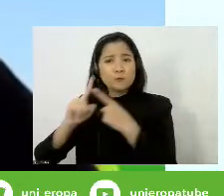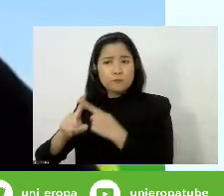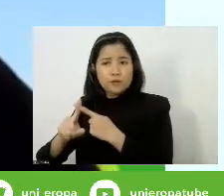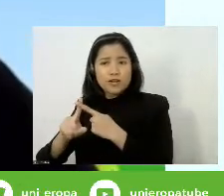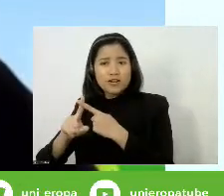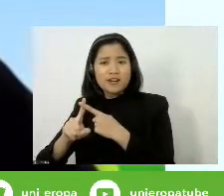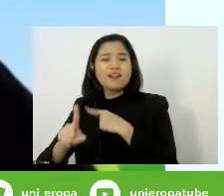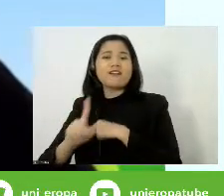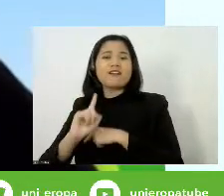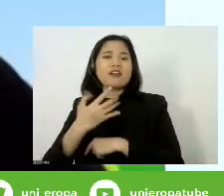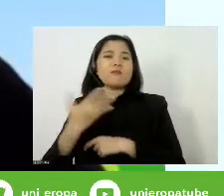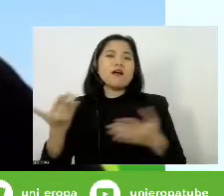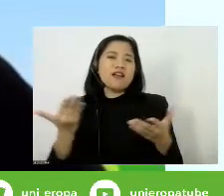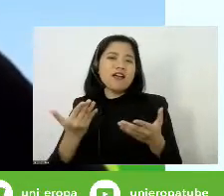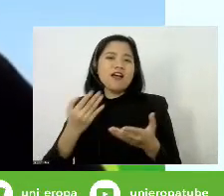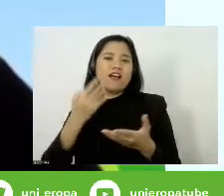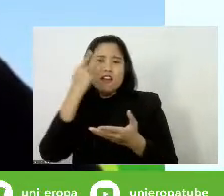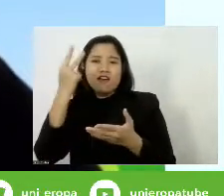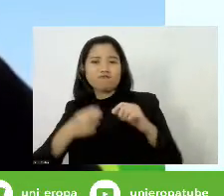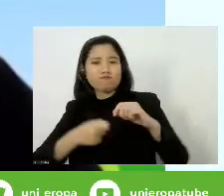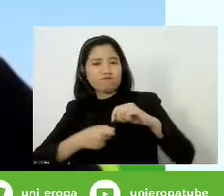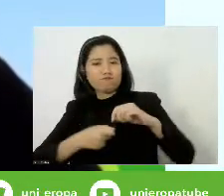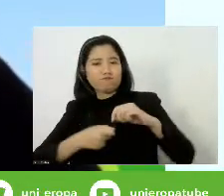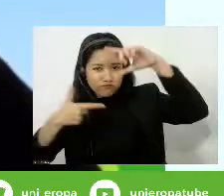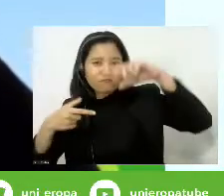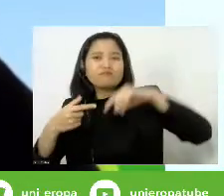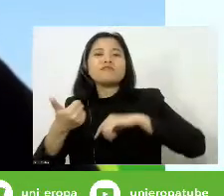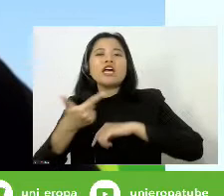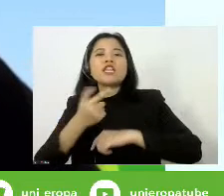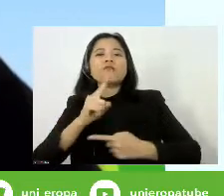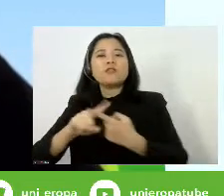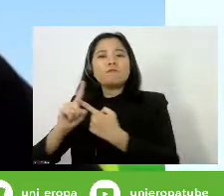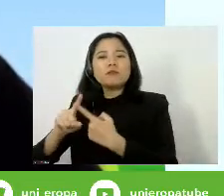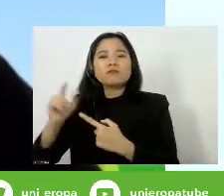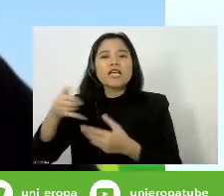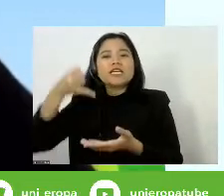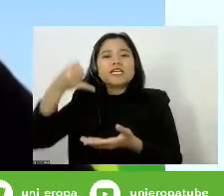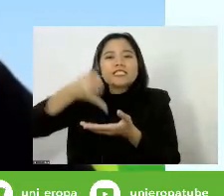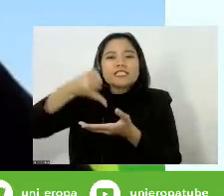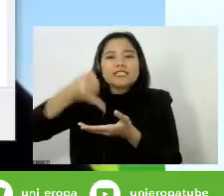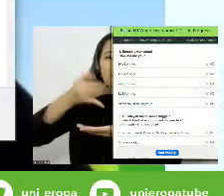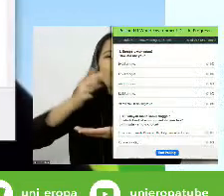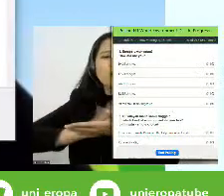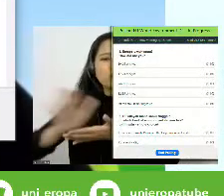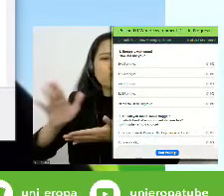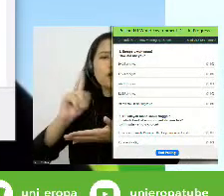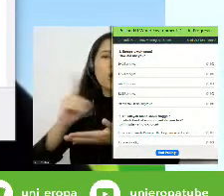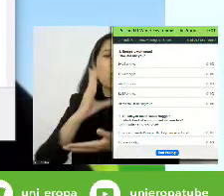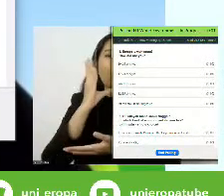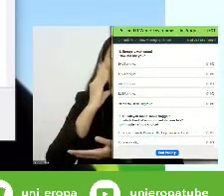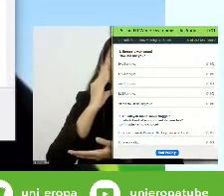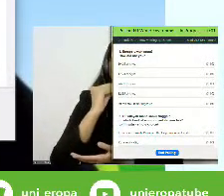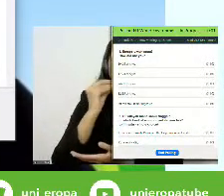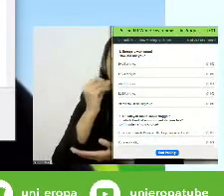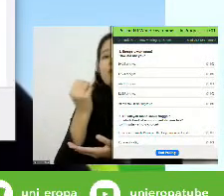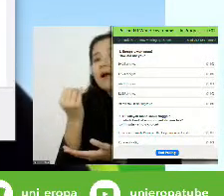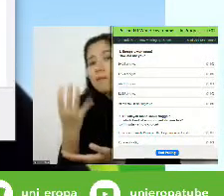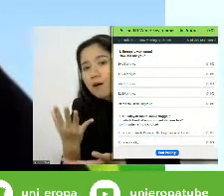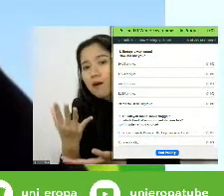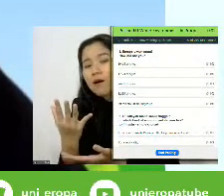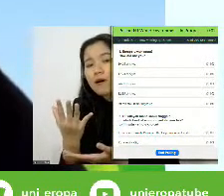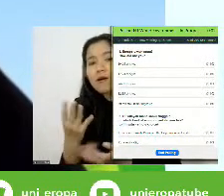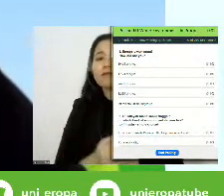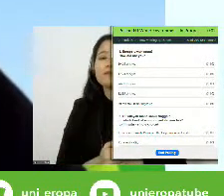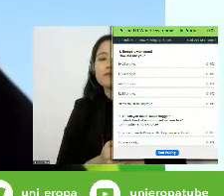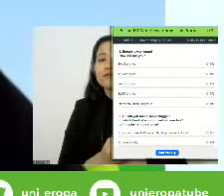dia kita tampilin polisinya langsung di layar dibenerin bisa langsung Aisi jadi segi umur temen-temen ini